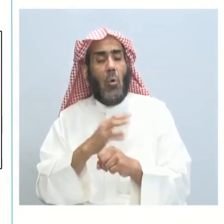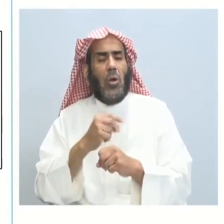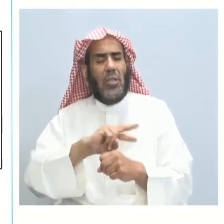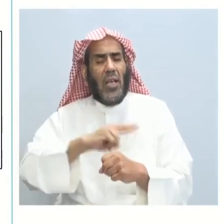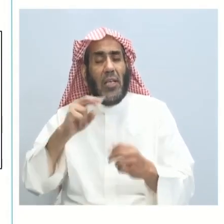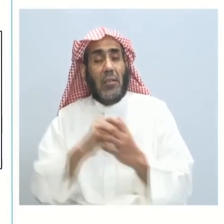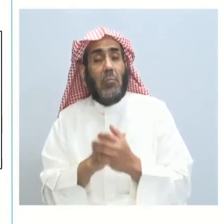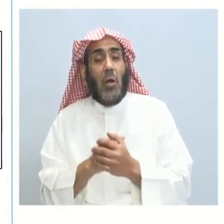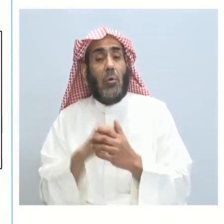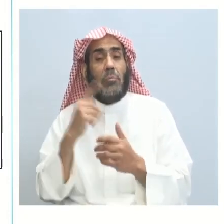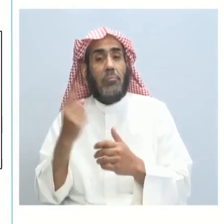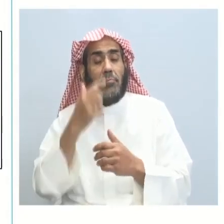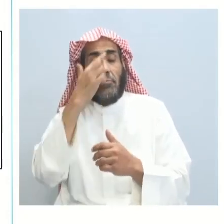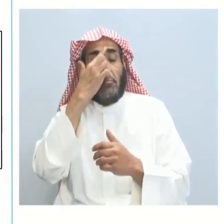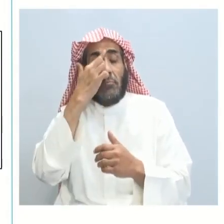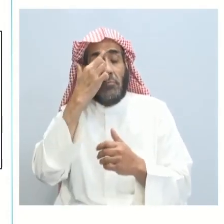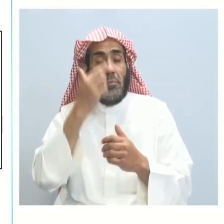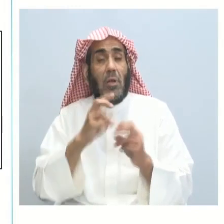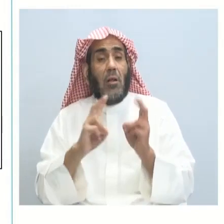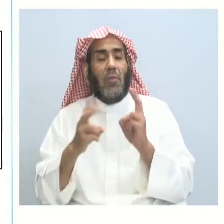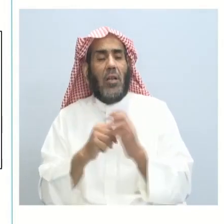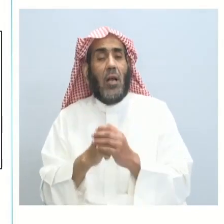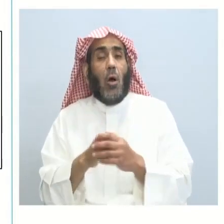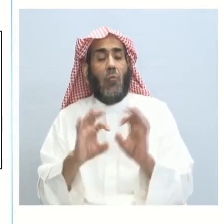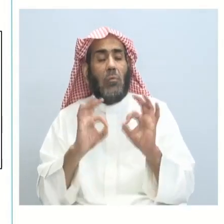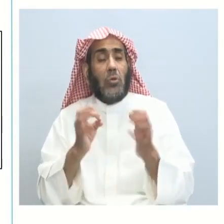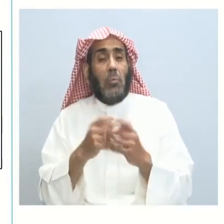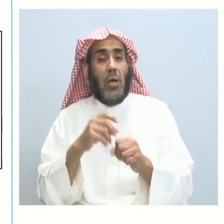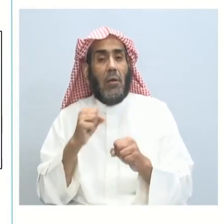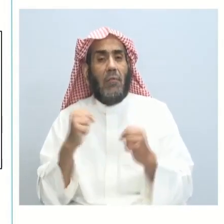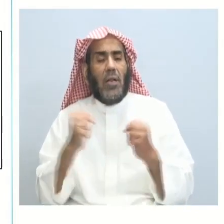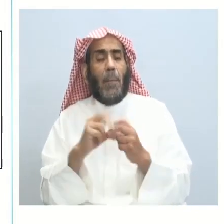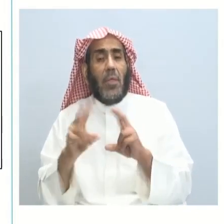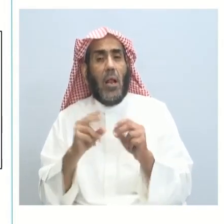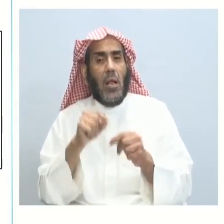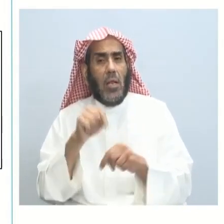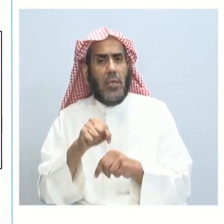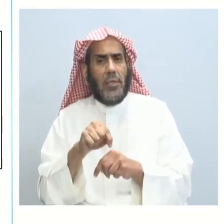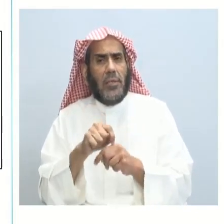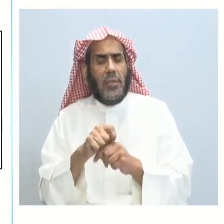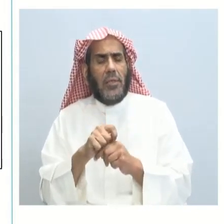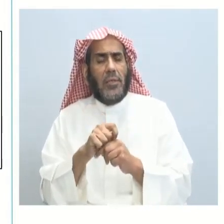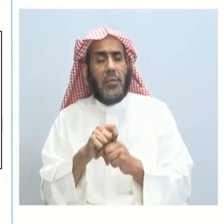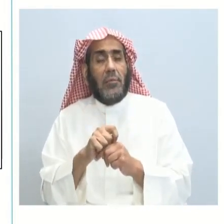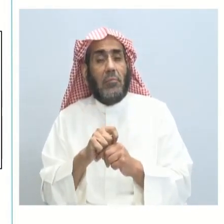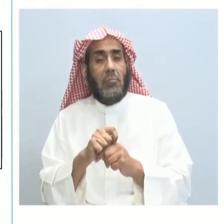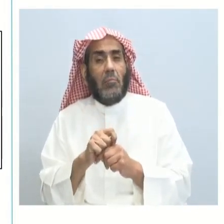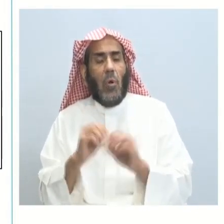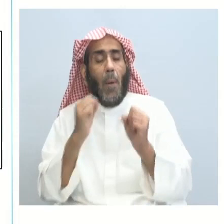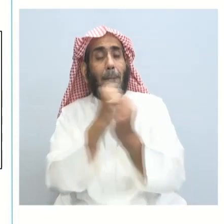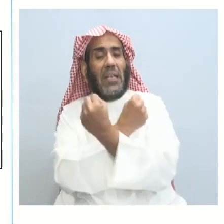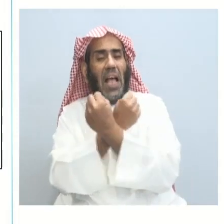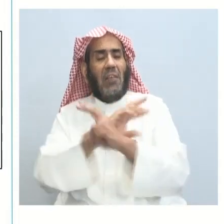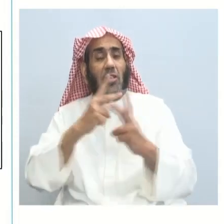تغيرت حول الفعاليه او في المجتمع الفعاليه مثلا قد يكون لدينا متاحف